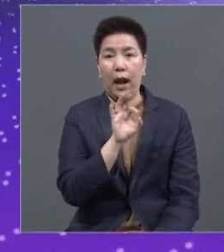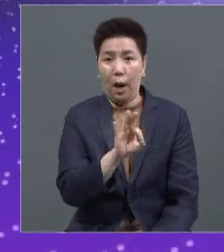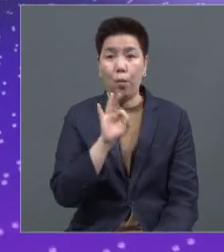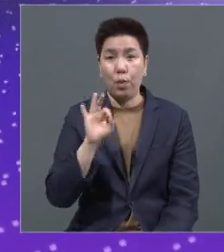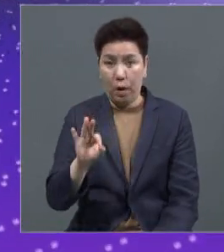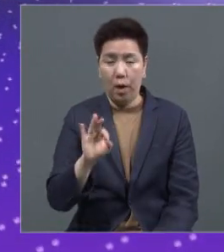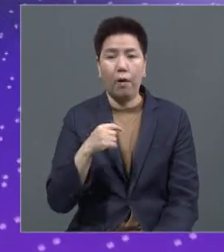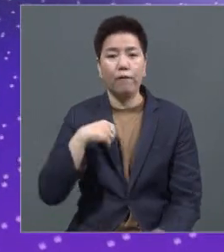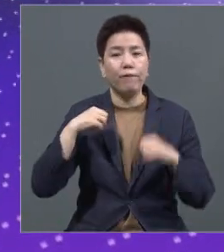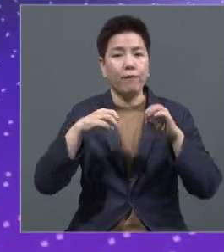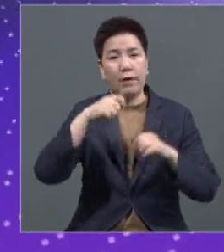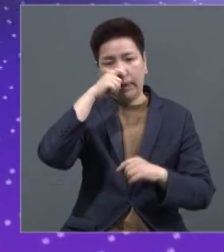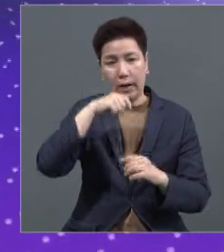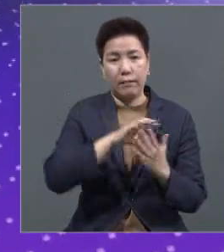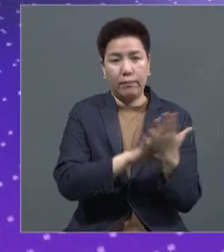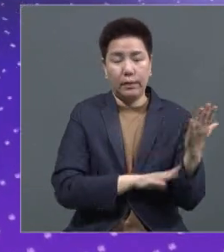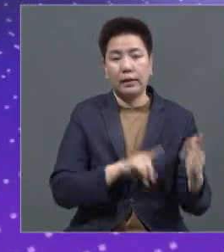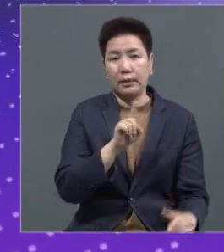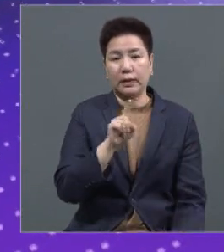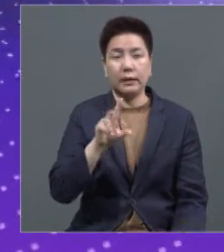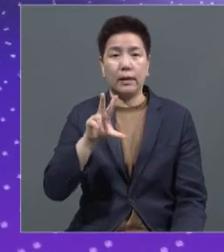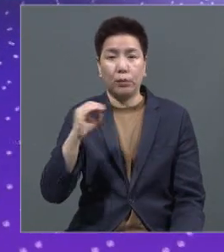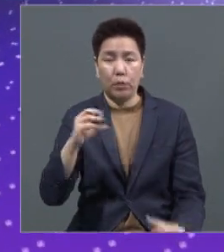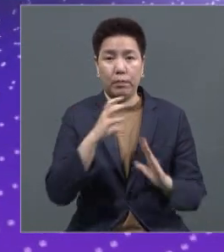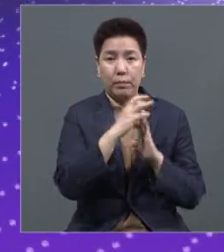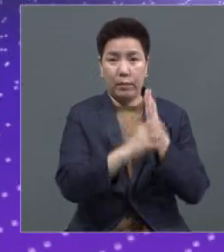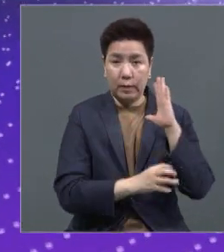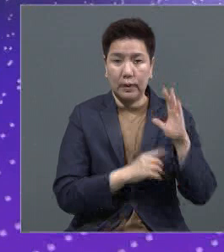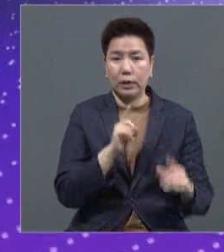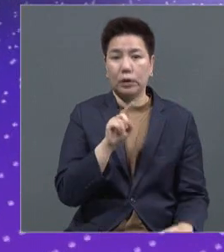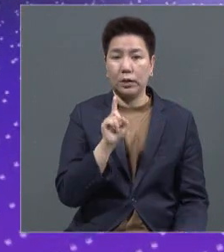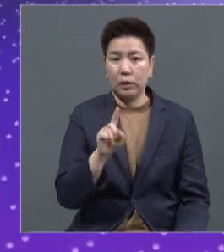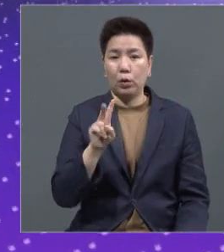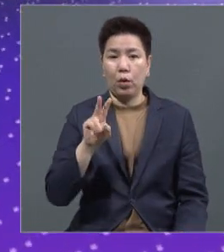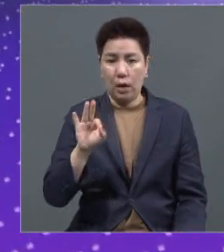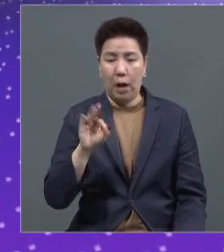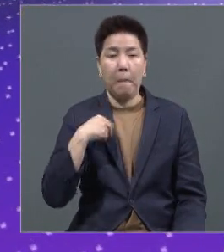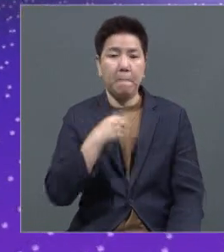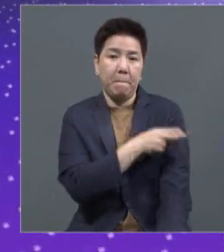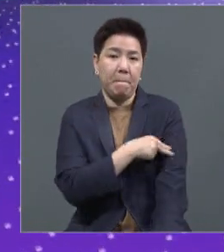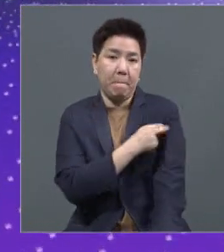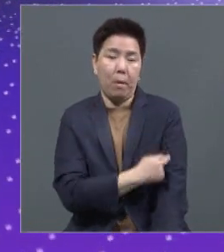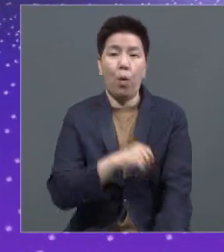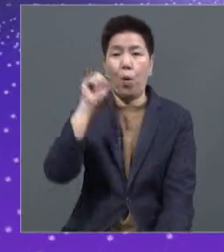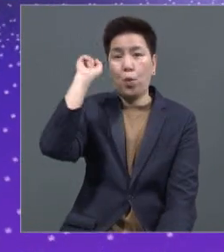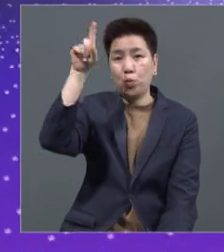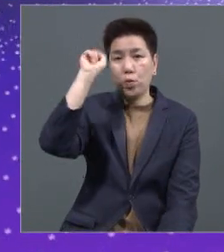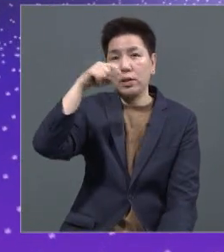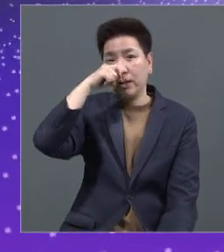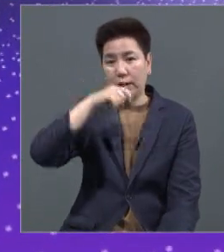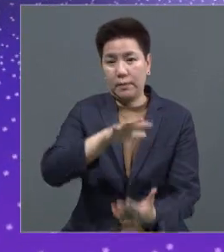นะการไฟฟ้านครหลวง 1130การไฟฟ้าส่วนภูมิภาค 1129สถาบันการแพทย์ฉุฉุกเฉินแห่ง